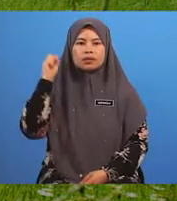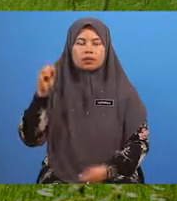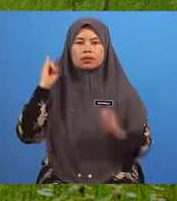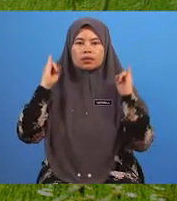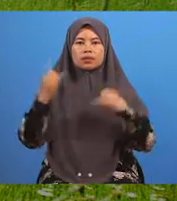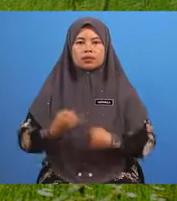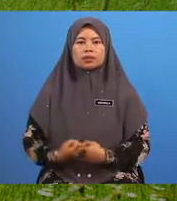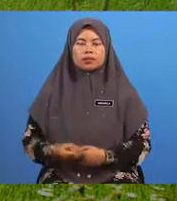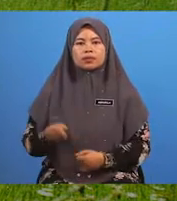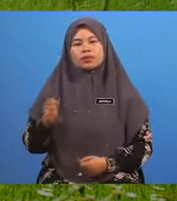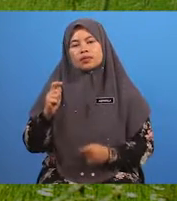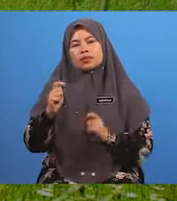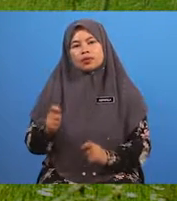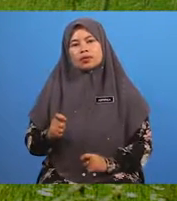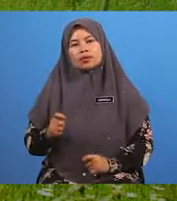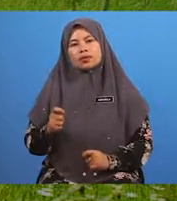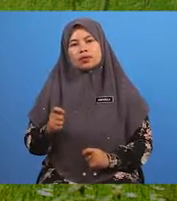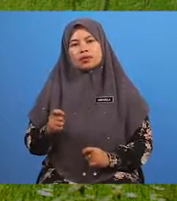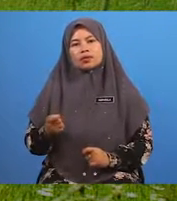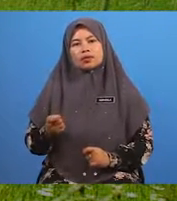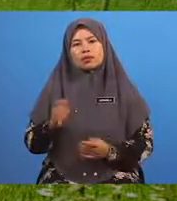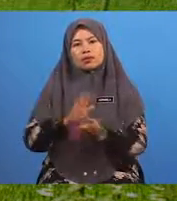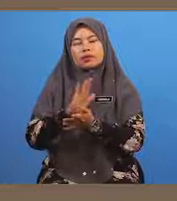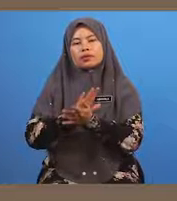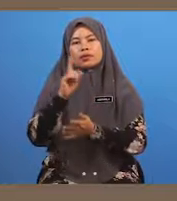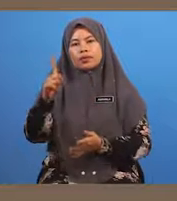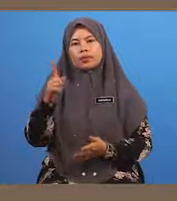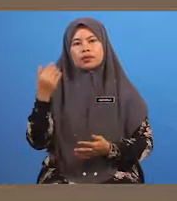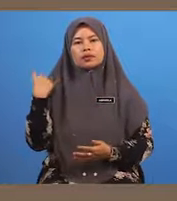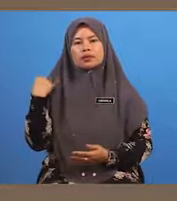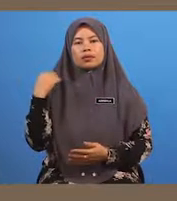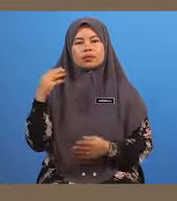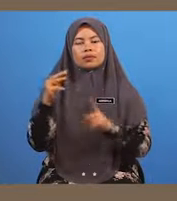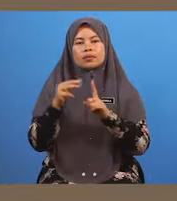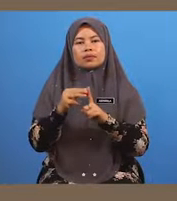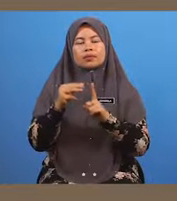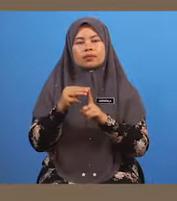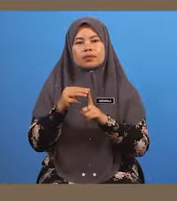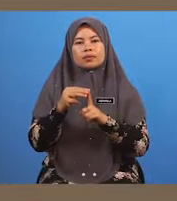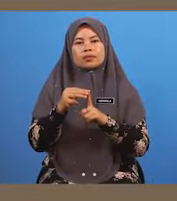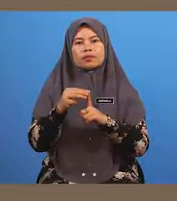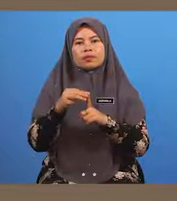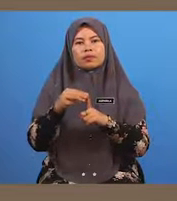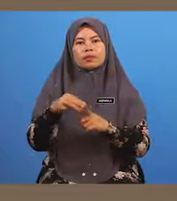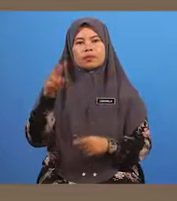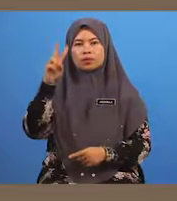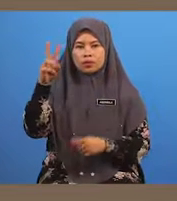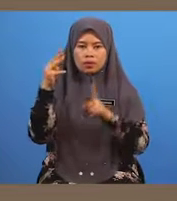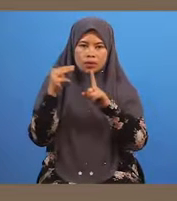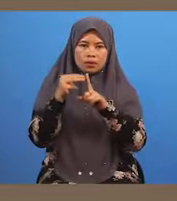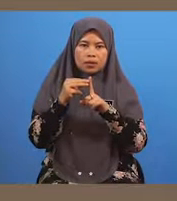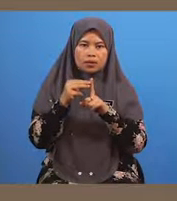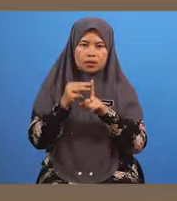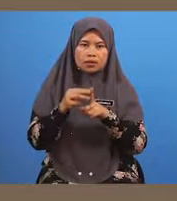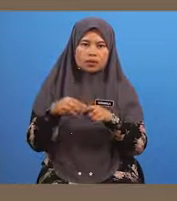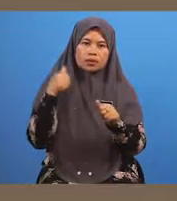soalan ini akan berada di kertas 1 ya murid-murid. Peruntukan markah bagi soalan pengertian atau maksud ialah 2 markah bagi